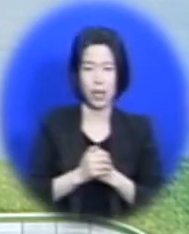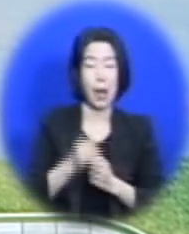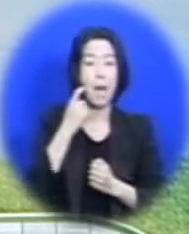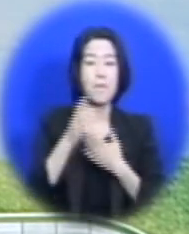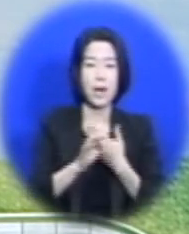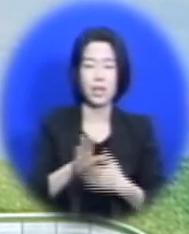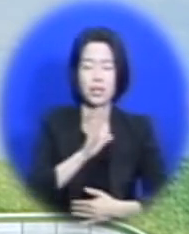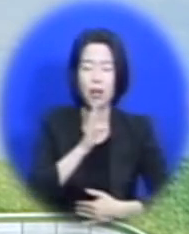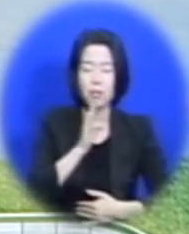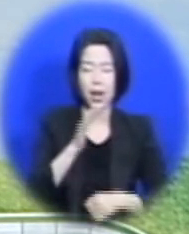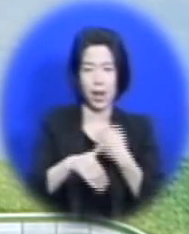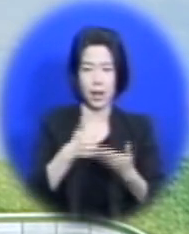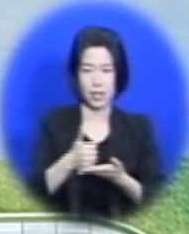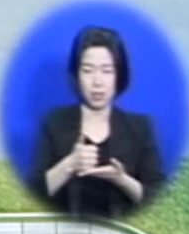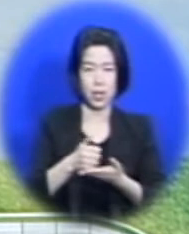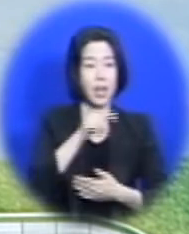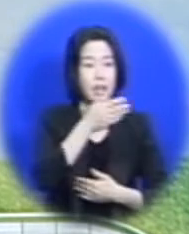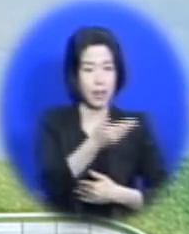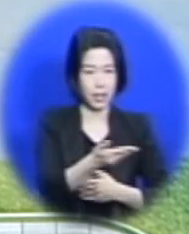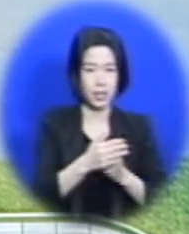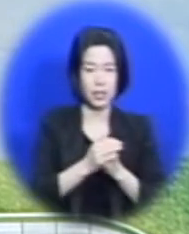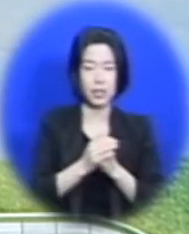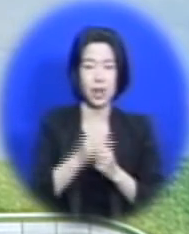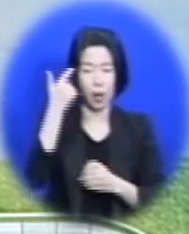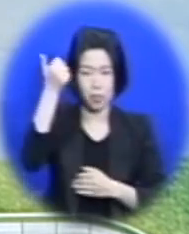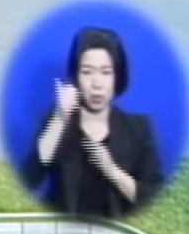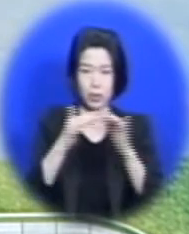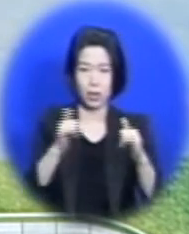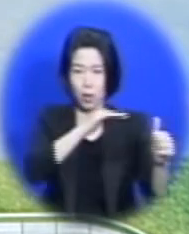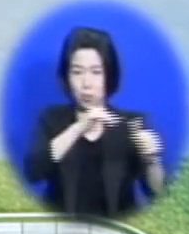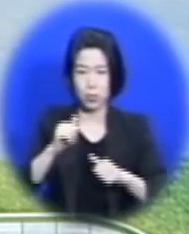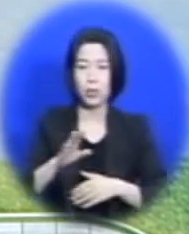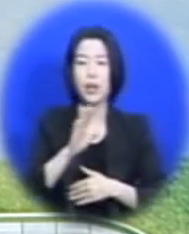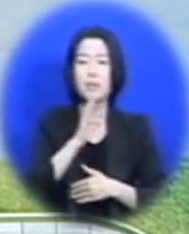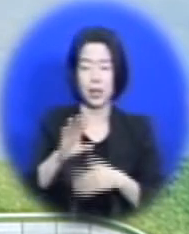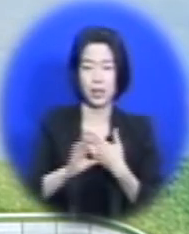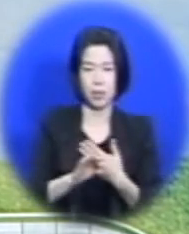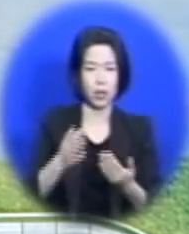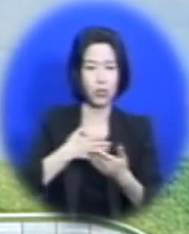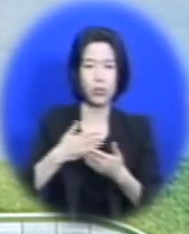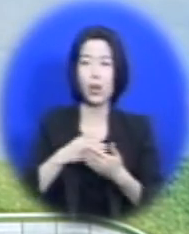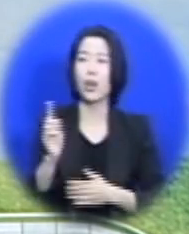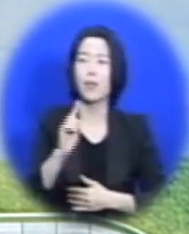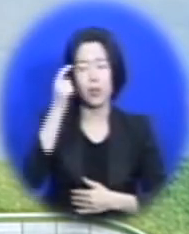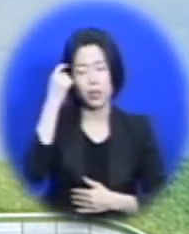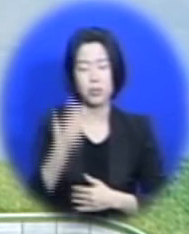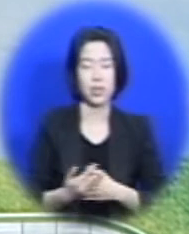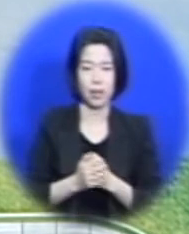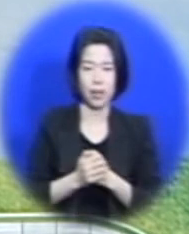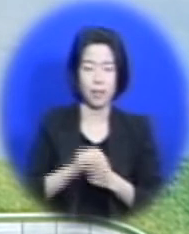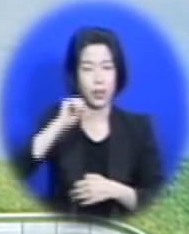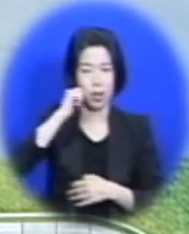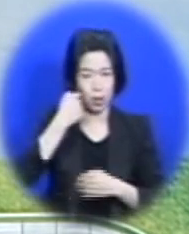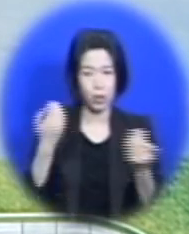만약에 정말 하나님이 당신을 목회자로 부르신 게 맞다면 두려워할 게 무엇입니까?